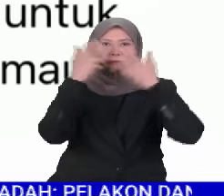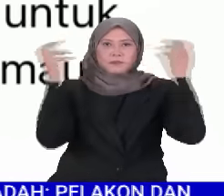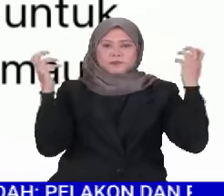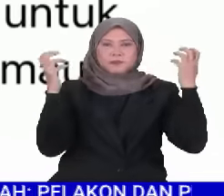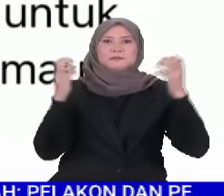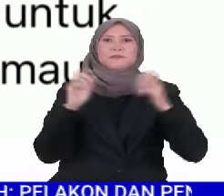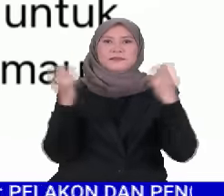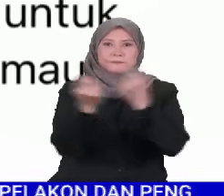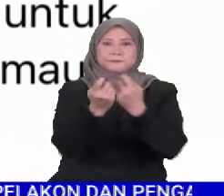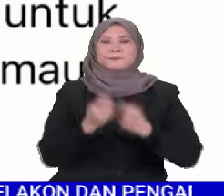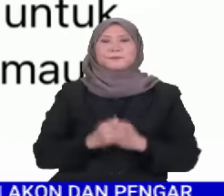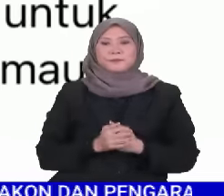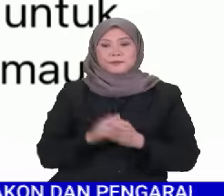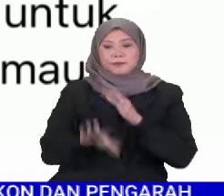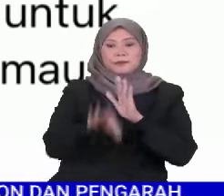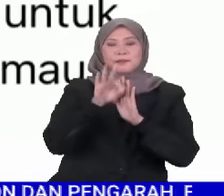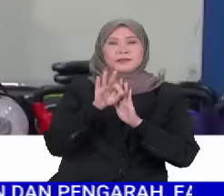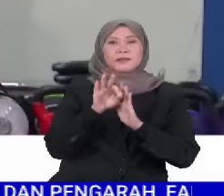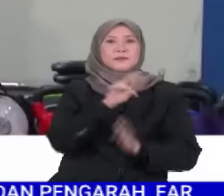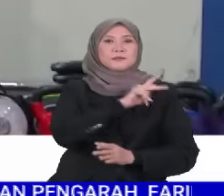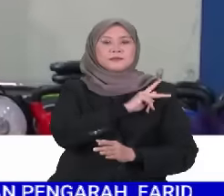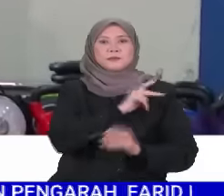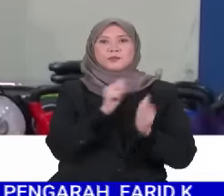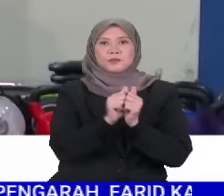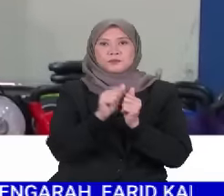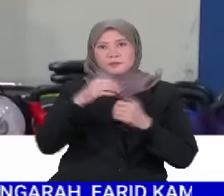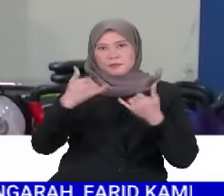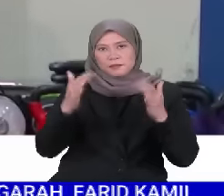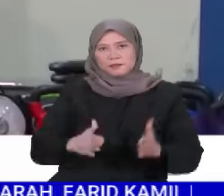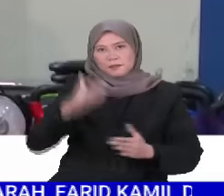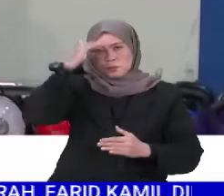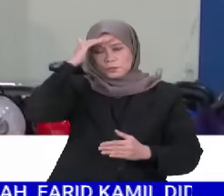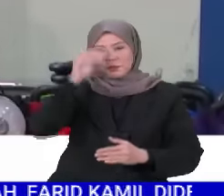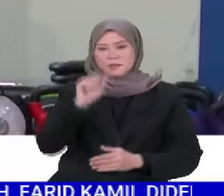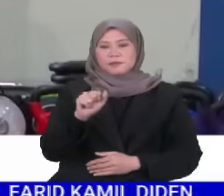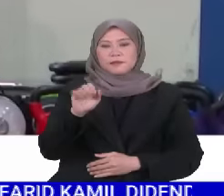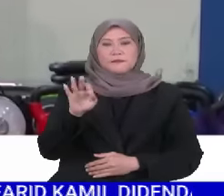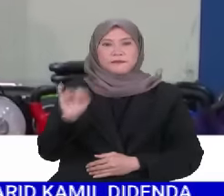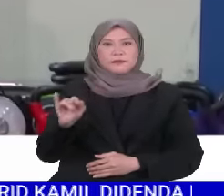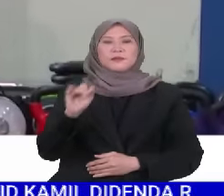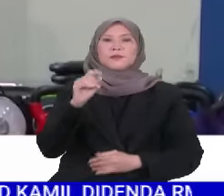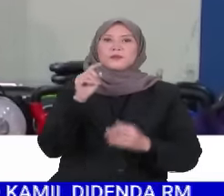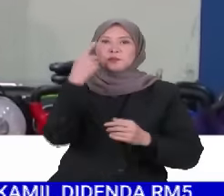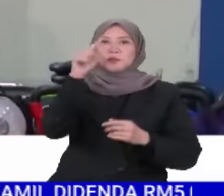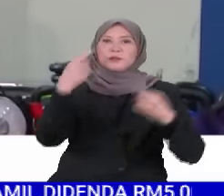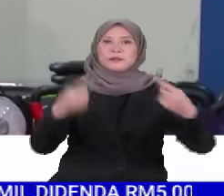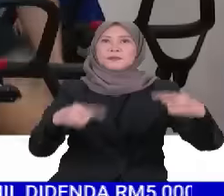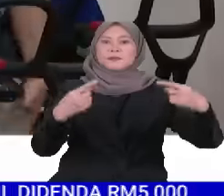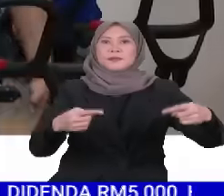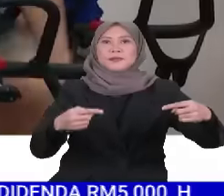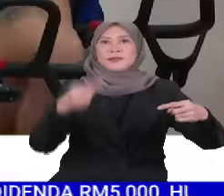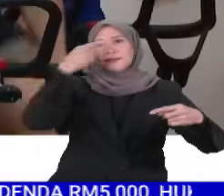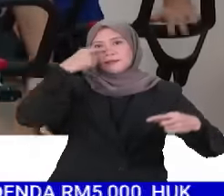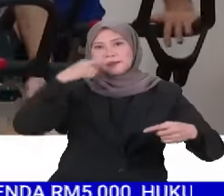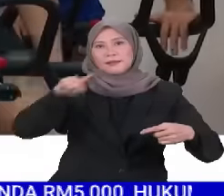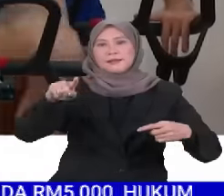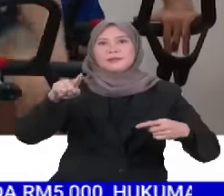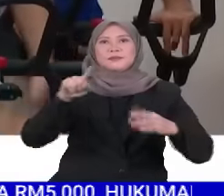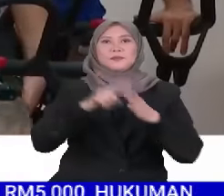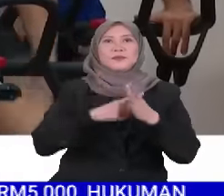Jordan bersama pemain Johor takzim di Thailand